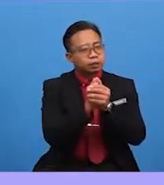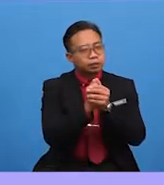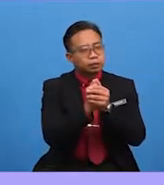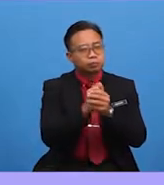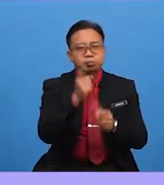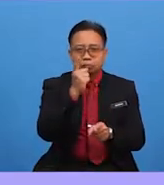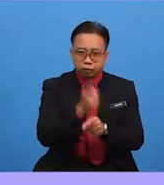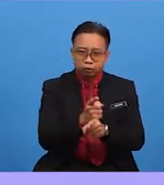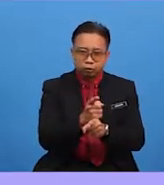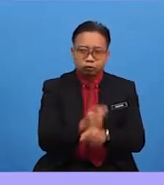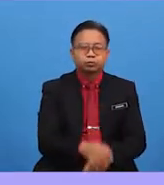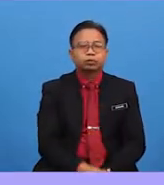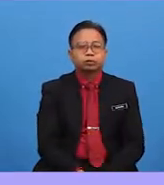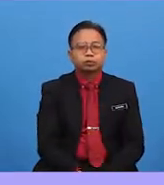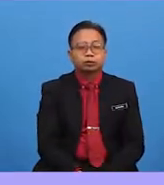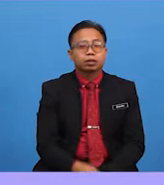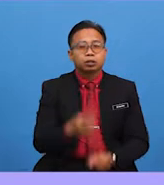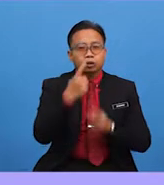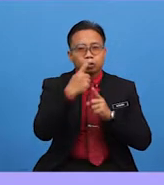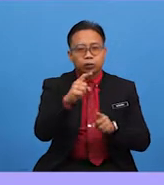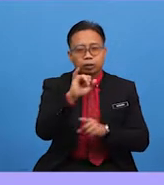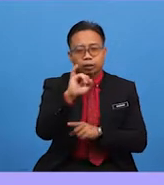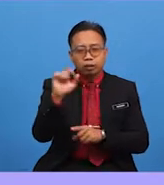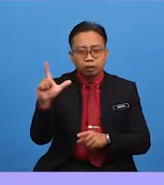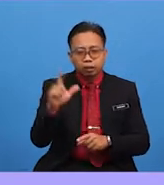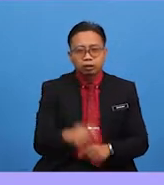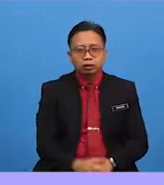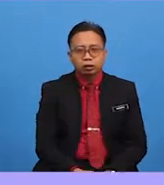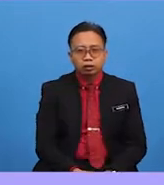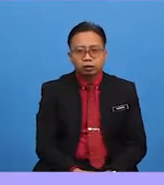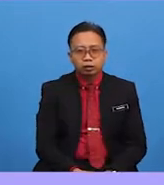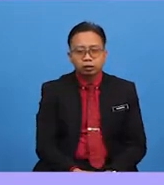Tahniah, betul tu. Jawapannya ialah